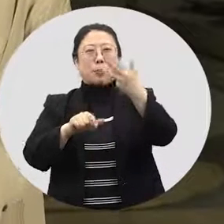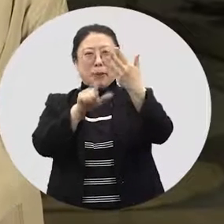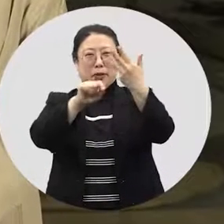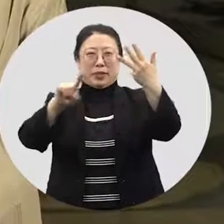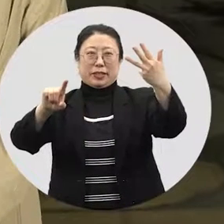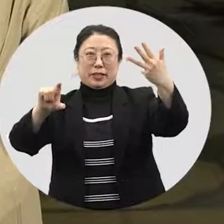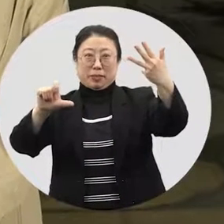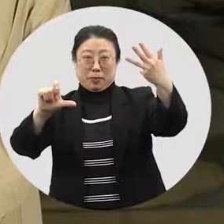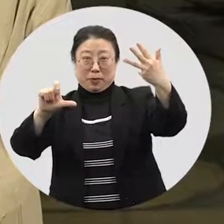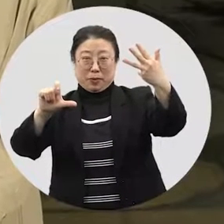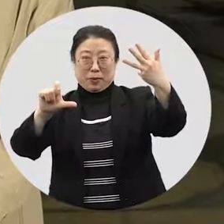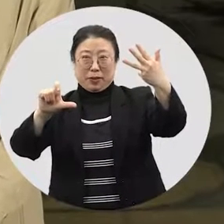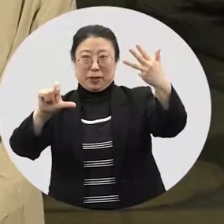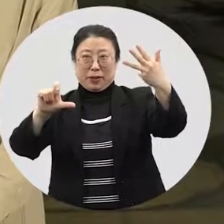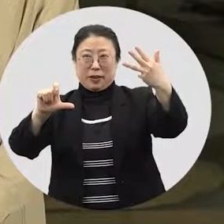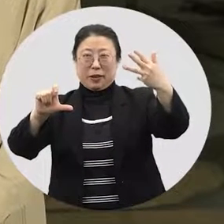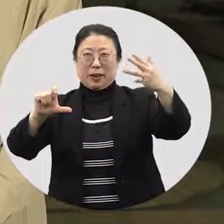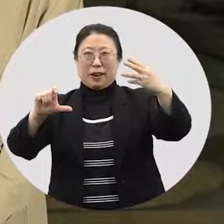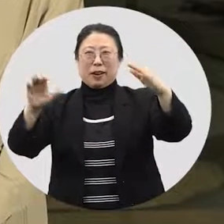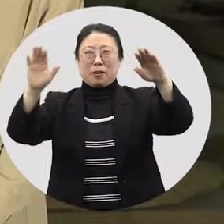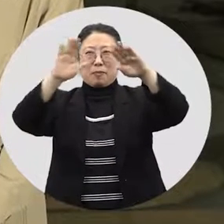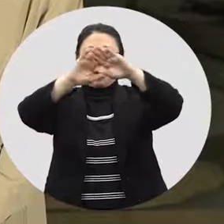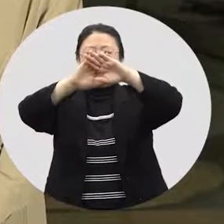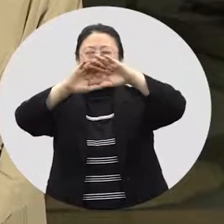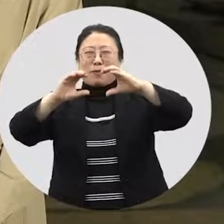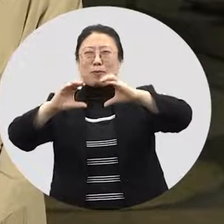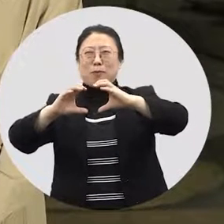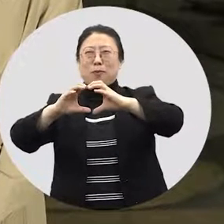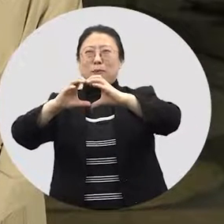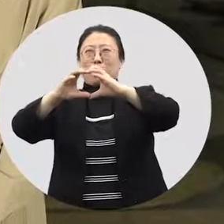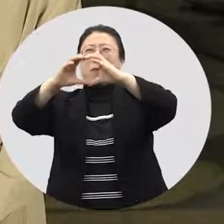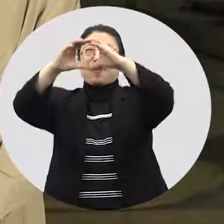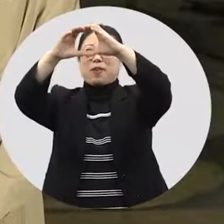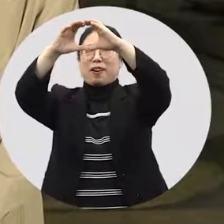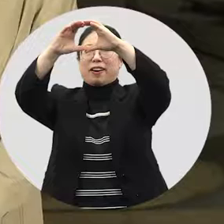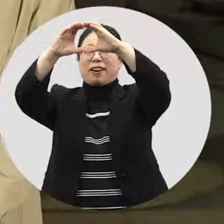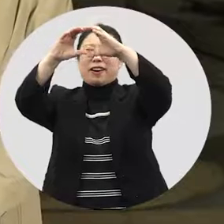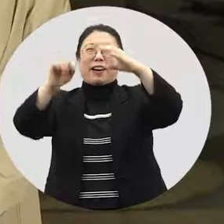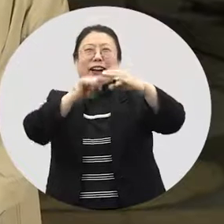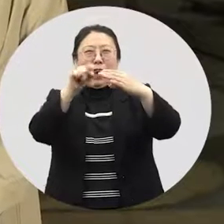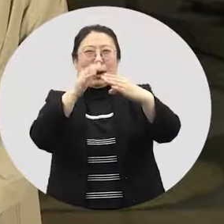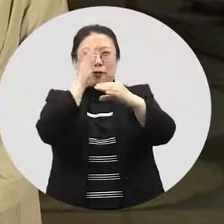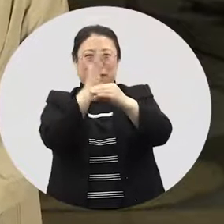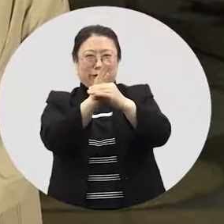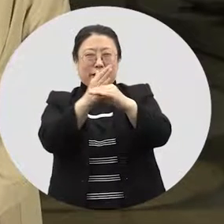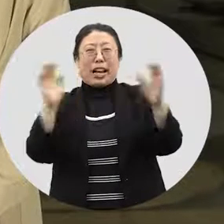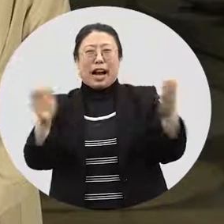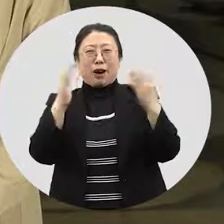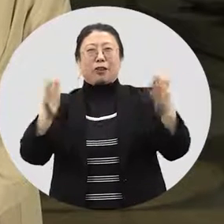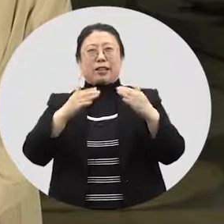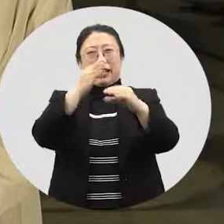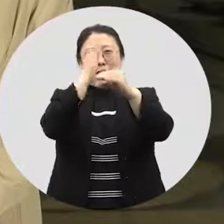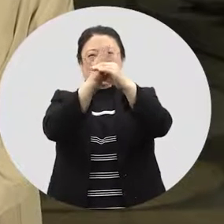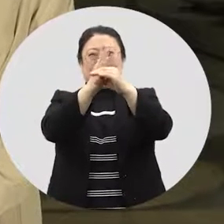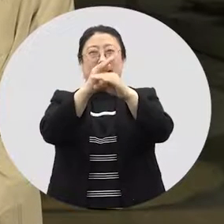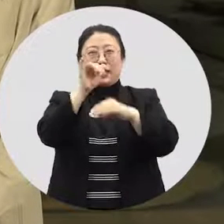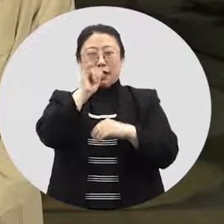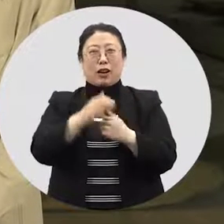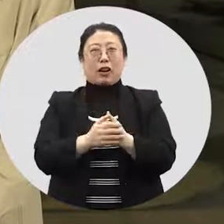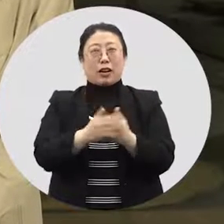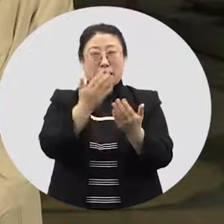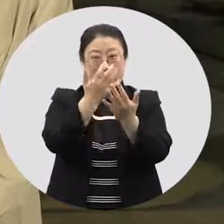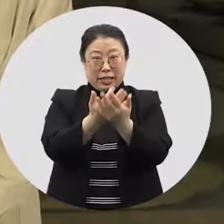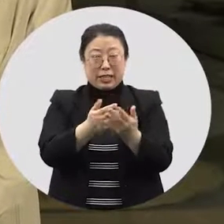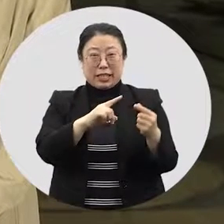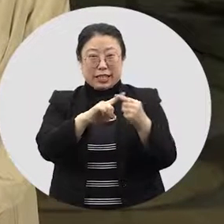8월 보름이죠 추석 밤하늘의 휘황청 뜨는 저 달이 가을에 한가운데 뜨는 다리예요 추석을 글자